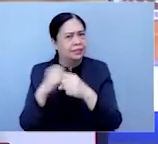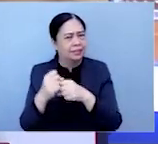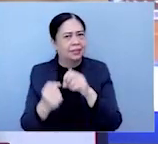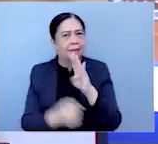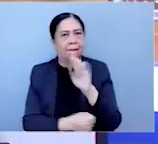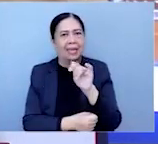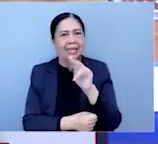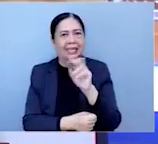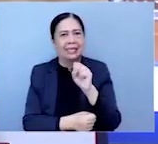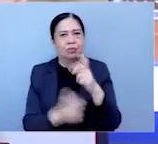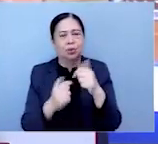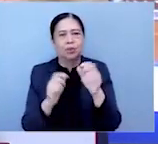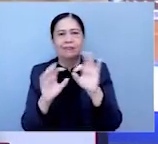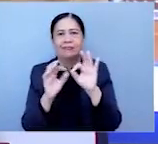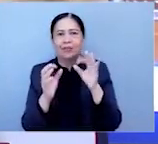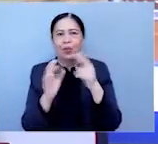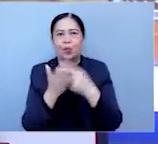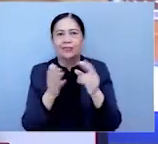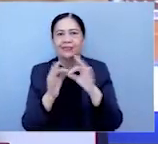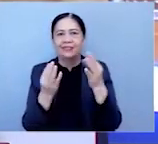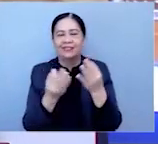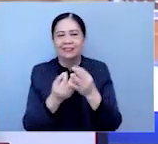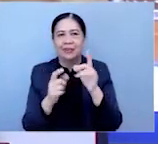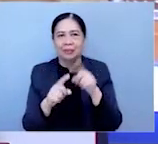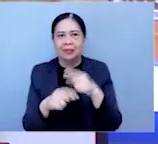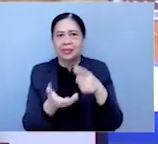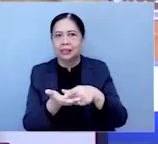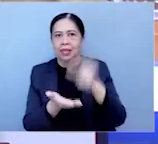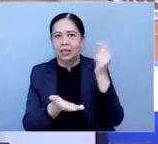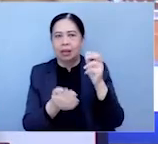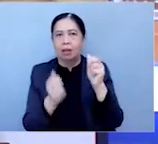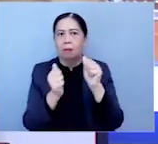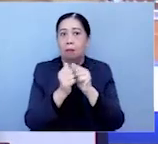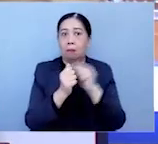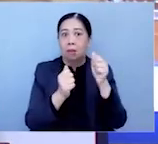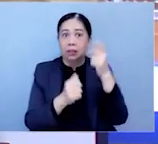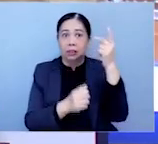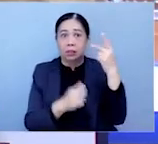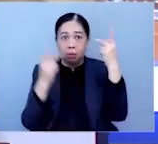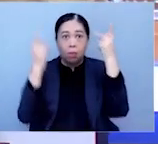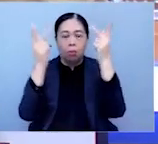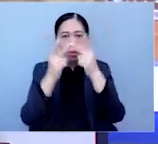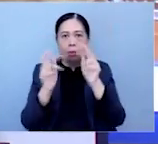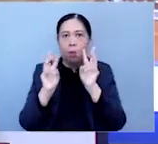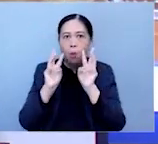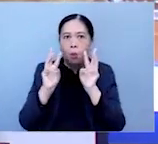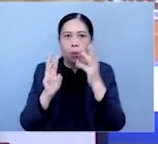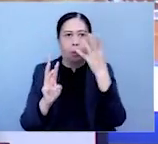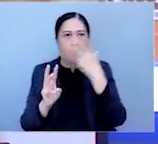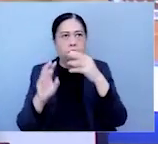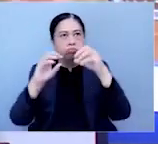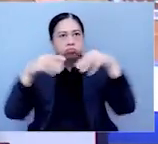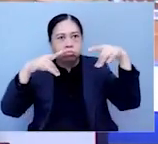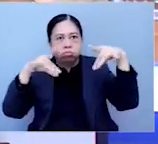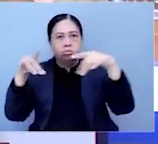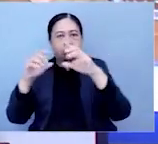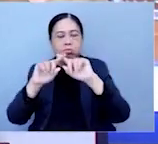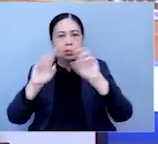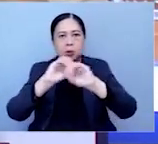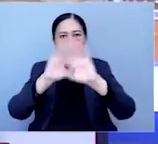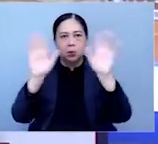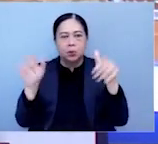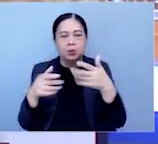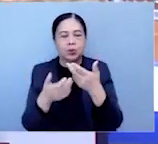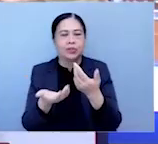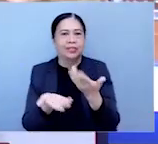Belenismo sa Tarlac. Pati daw ang papal nuncio ng Vatican na pawaw sa nagliliwanag at makukulay na nativity displays. Ipapasyal